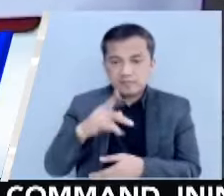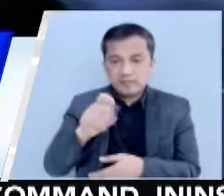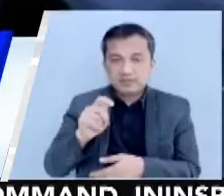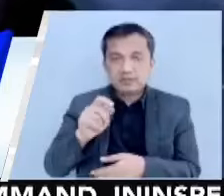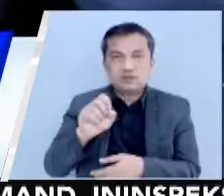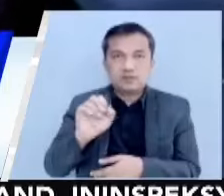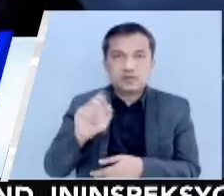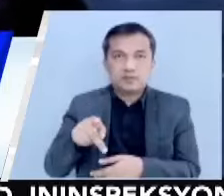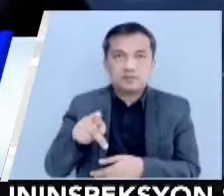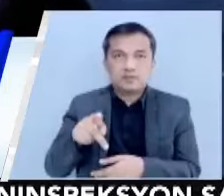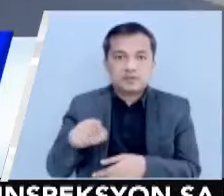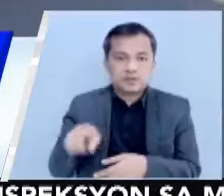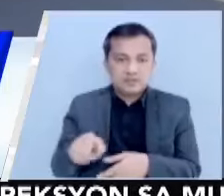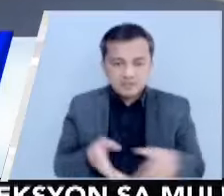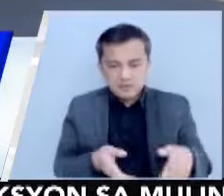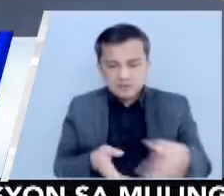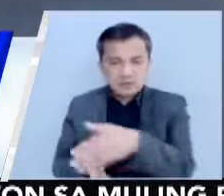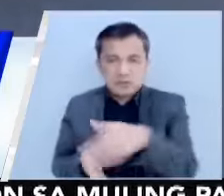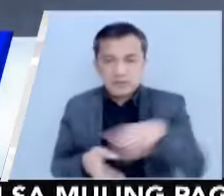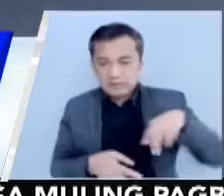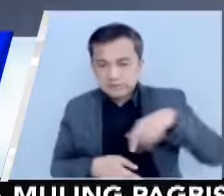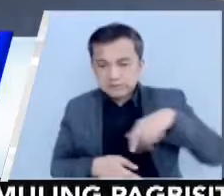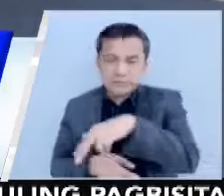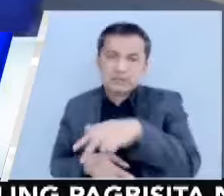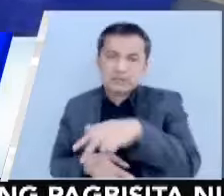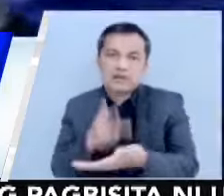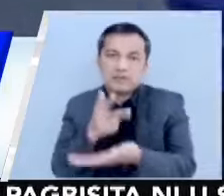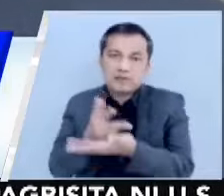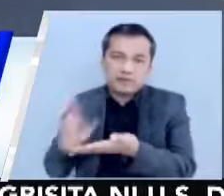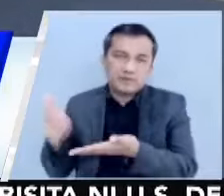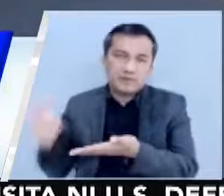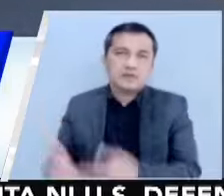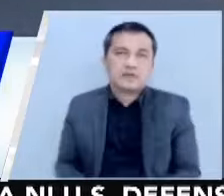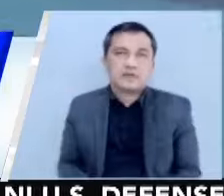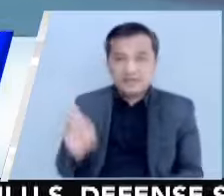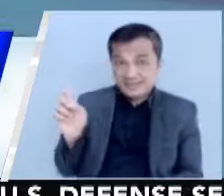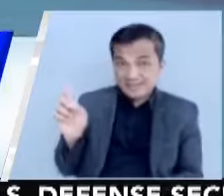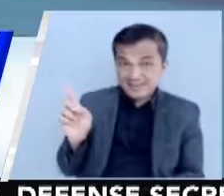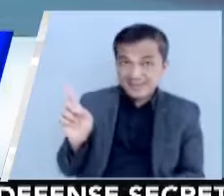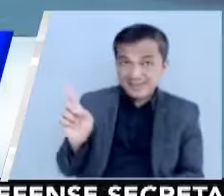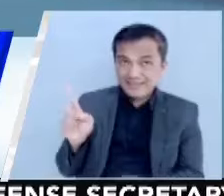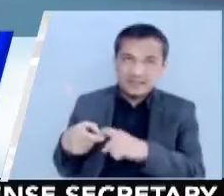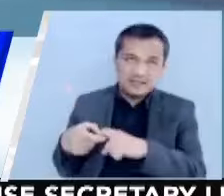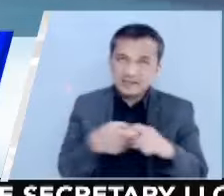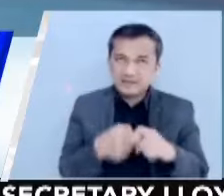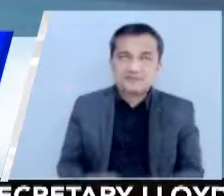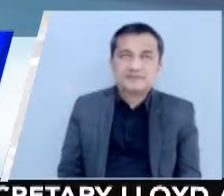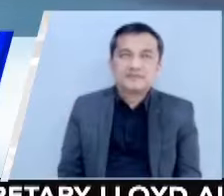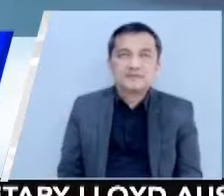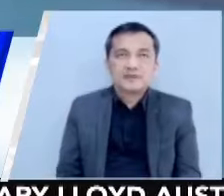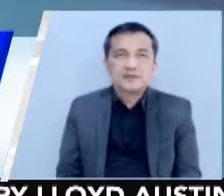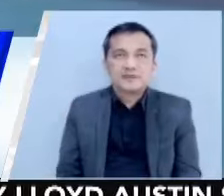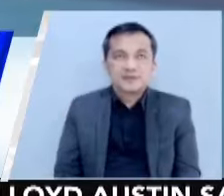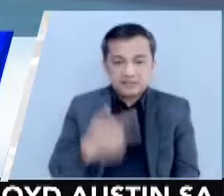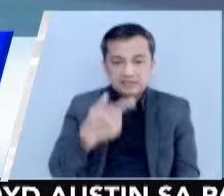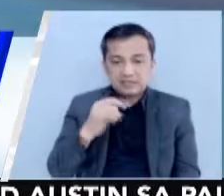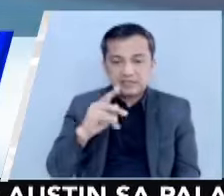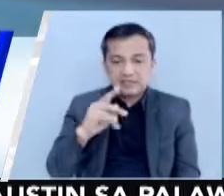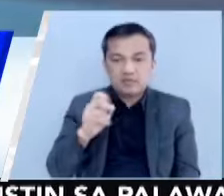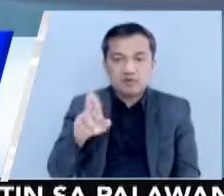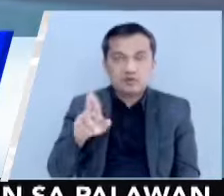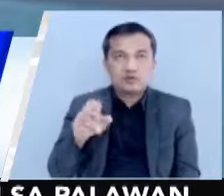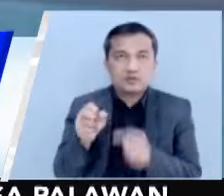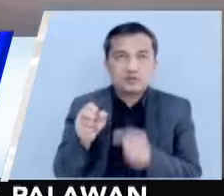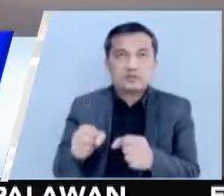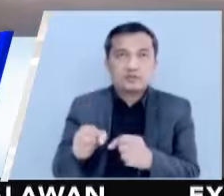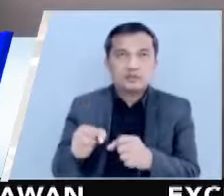kasi sila nakaparada. Ang isang ito tuluyan ang hinatak. Sa may Gilmore Street naman, hinatak din ang